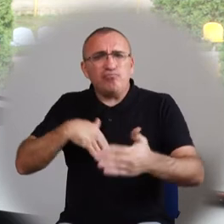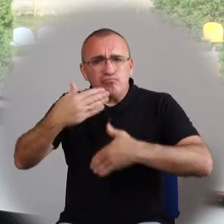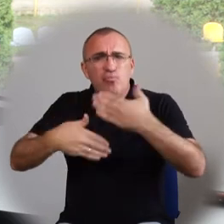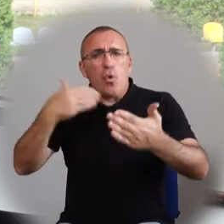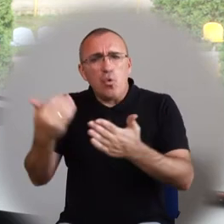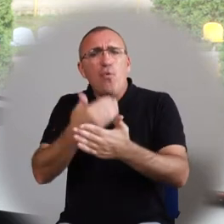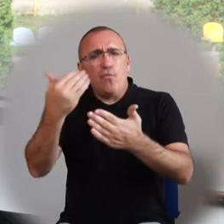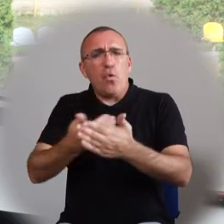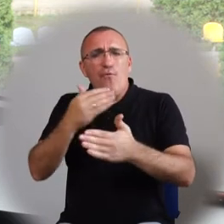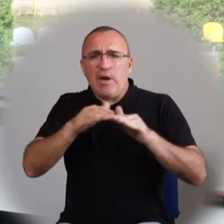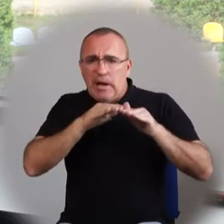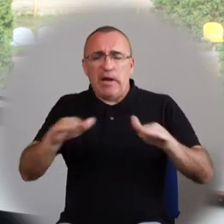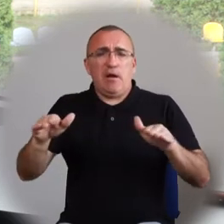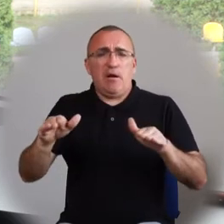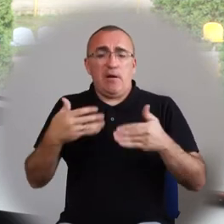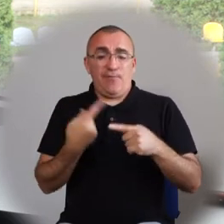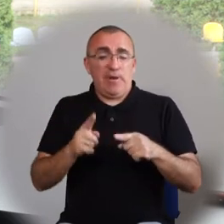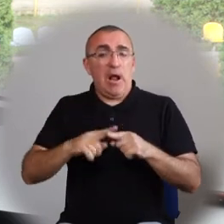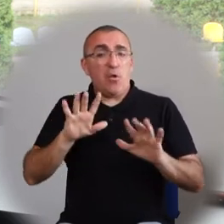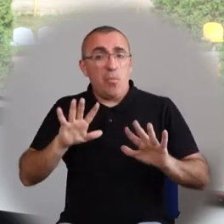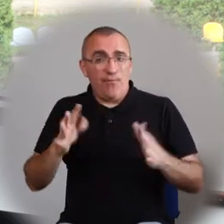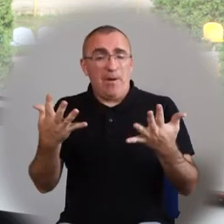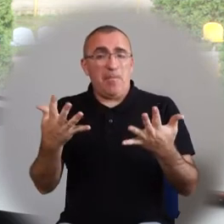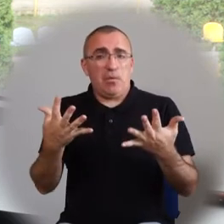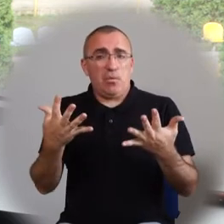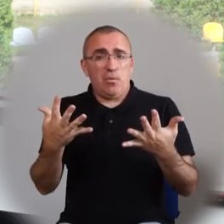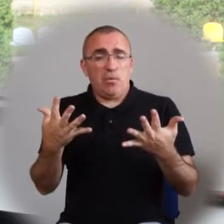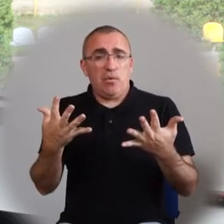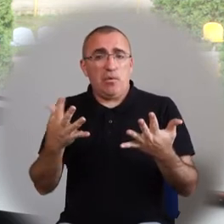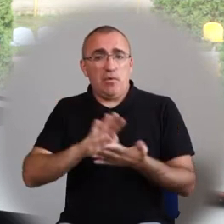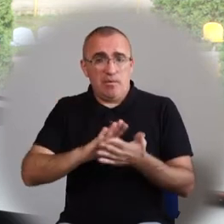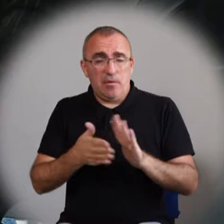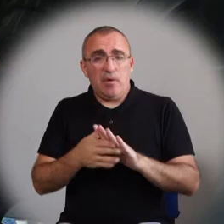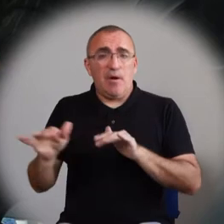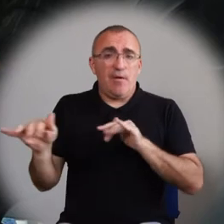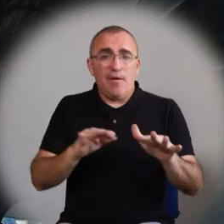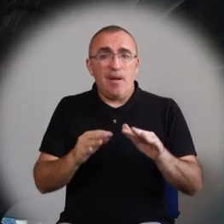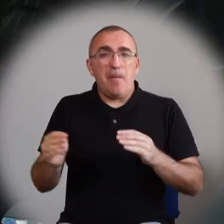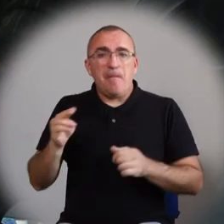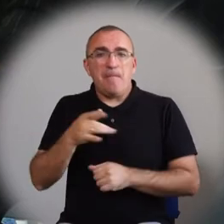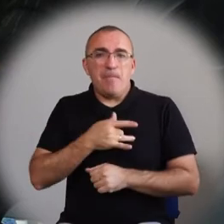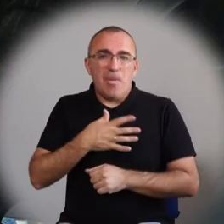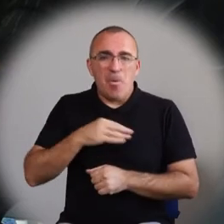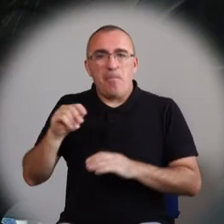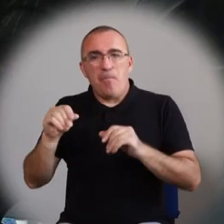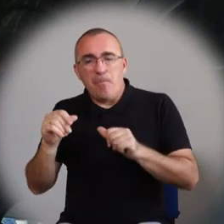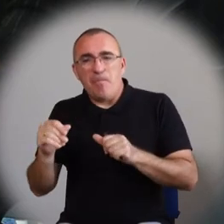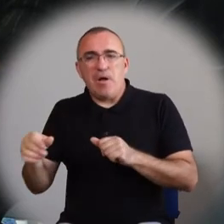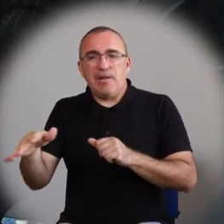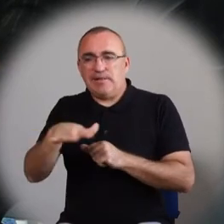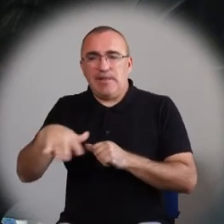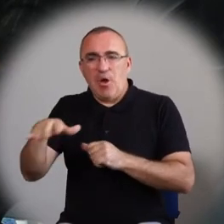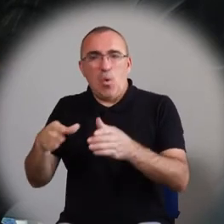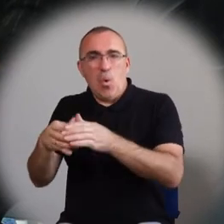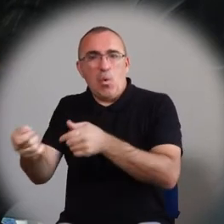рівні, а йдучи далі на новий рівень. В даному випадку функціонування Приютівської,